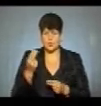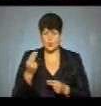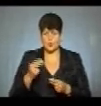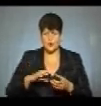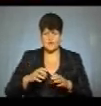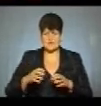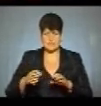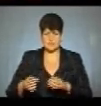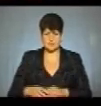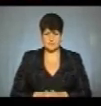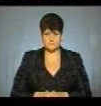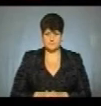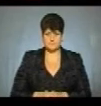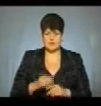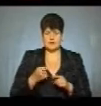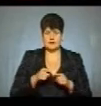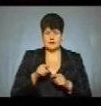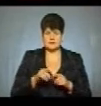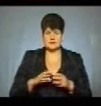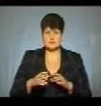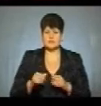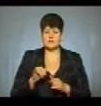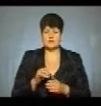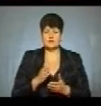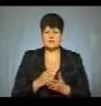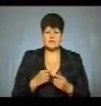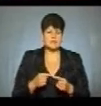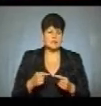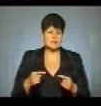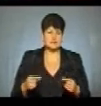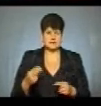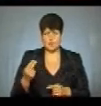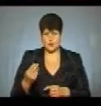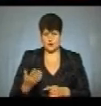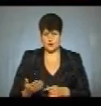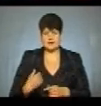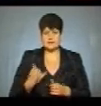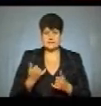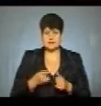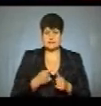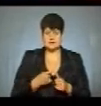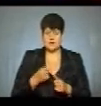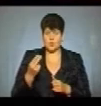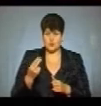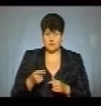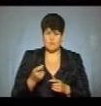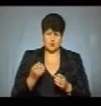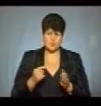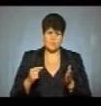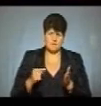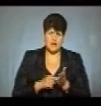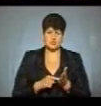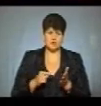цеглинки». На цих цеглинках у вас є різні кольори. Я зараз називаю колір, а ви пальчиком його просто отак